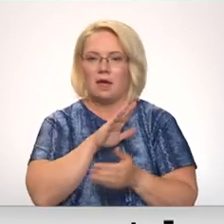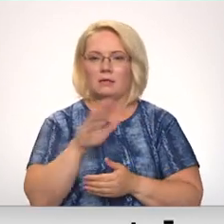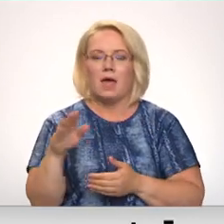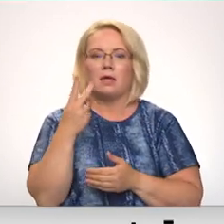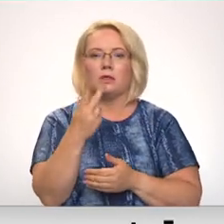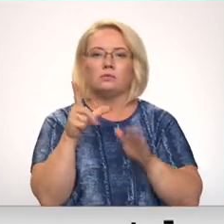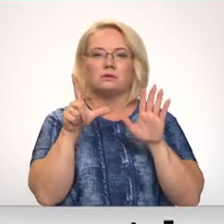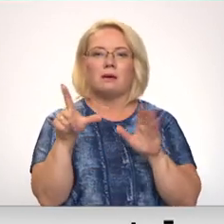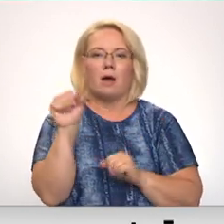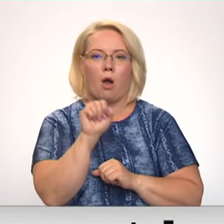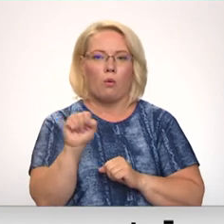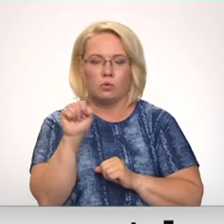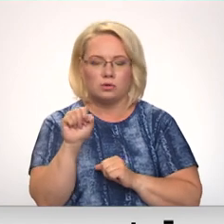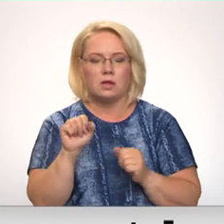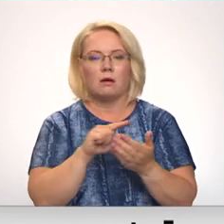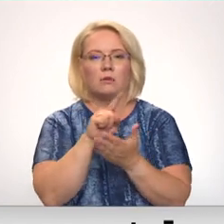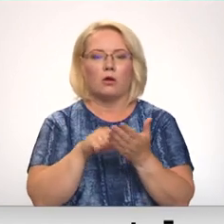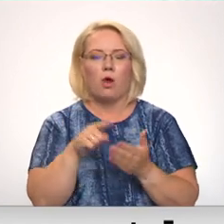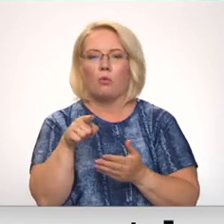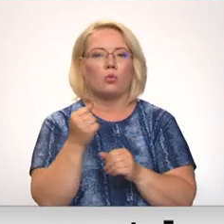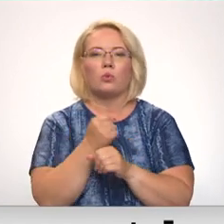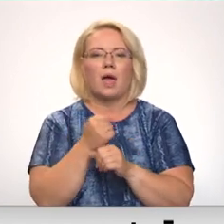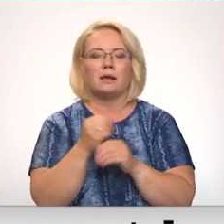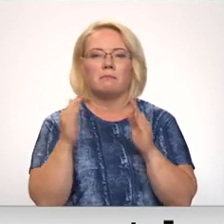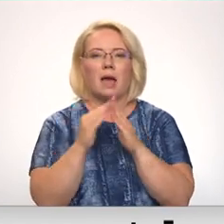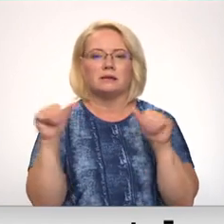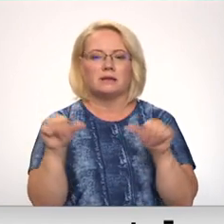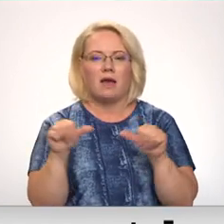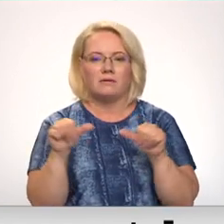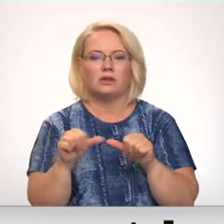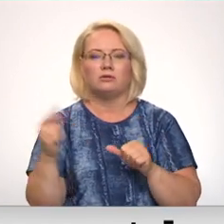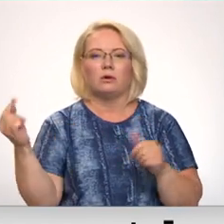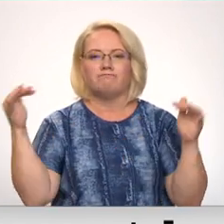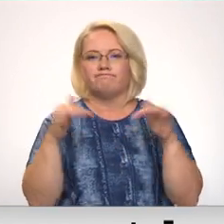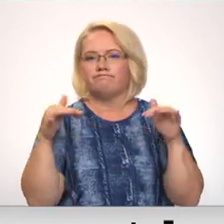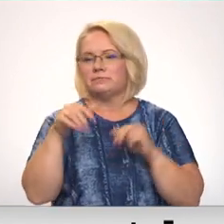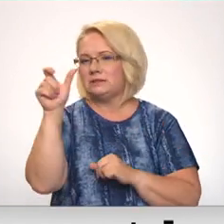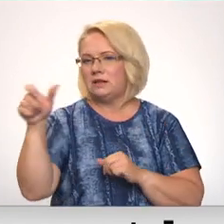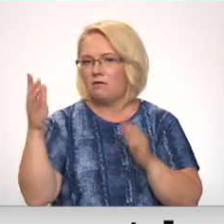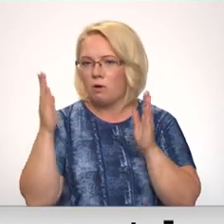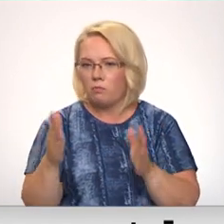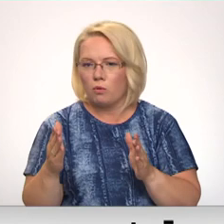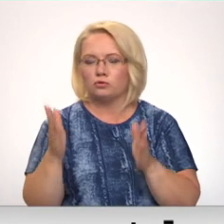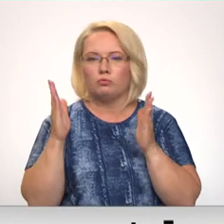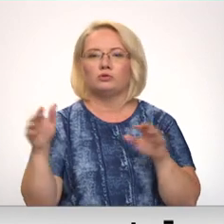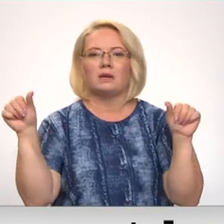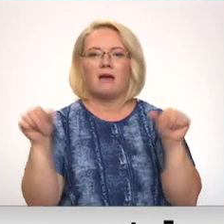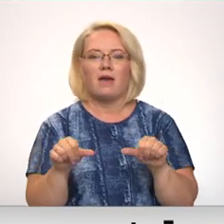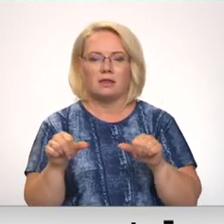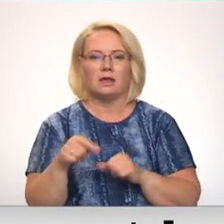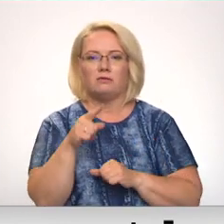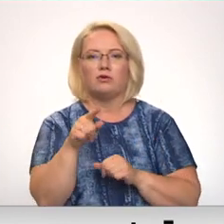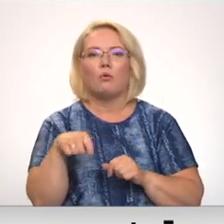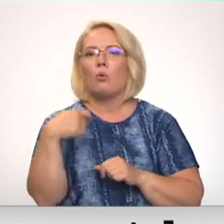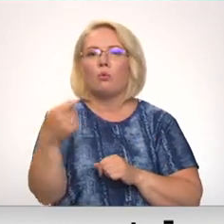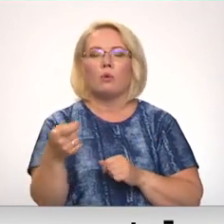27. augustā. Aha, un ko tad tu darīsi savā mājas kafēnīcā? Tur braukšu visā cilvēku un tur būs tā kafēnīca. Jā, bet ko tu dosi